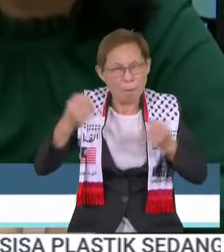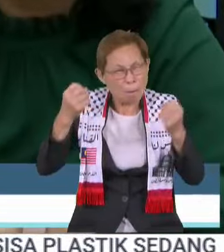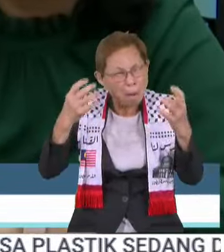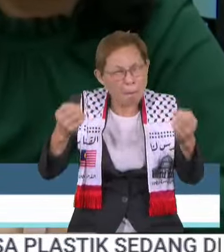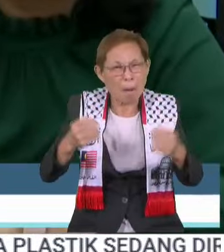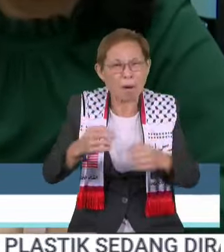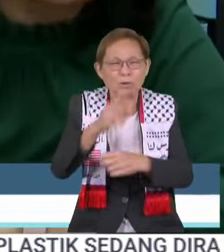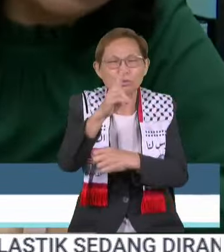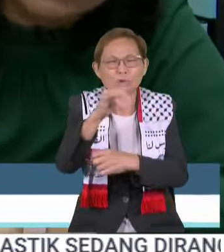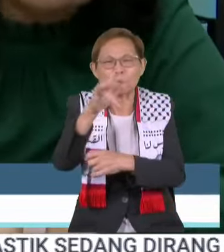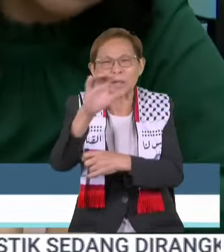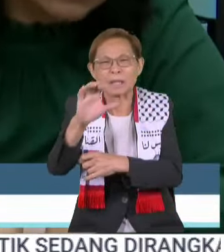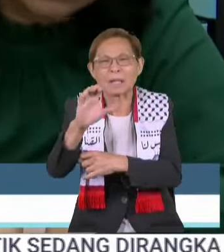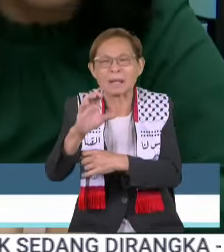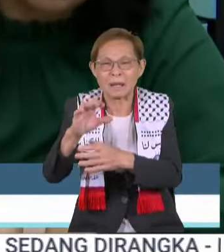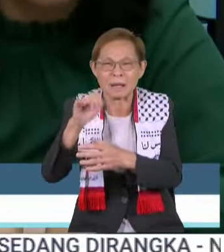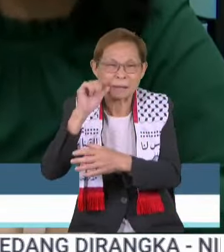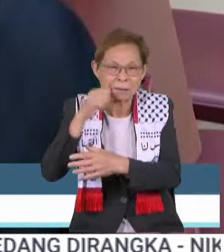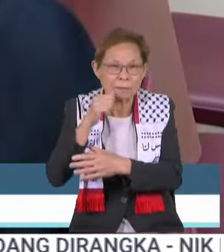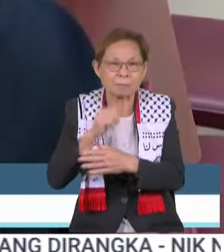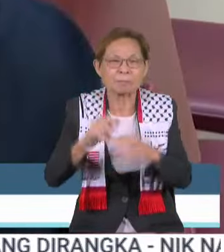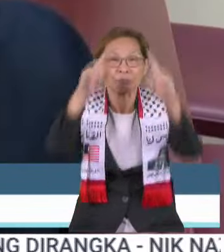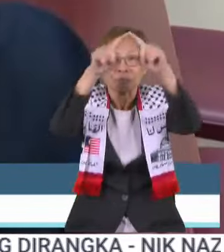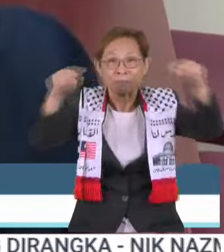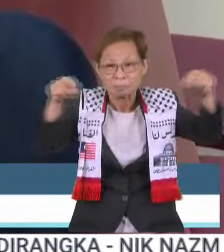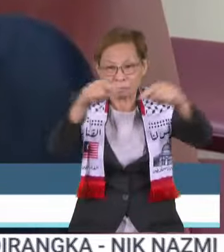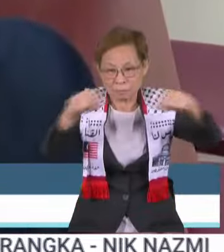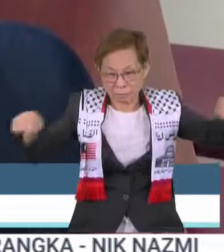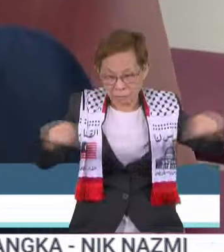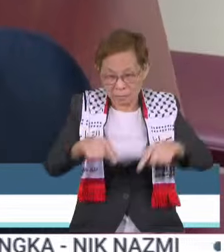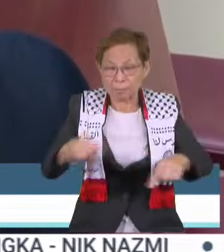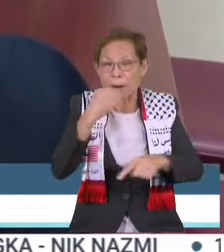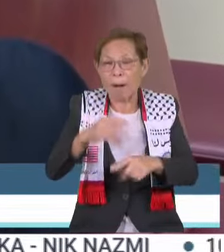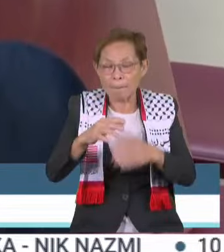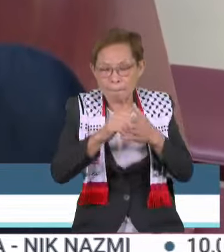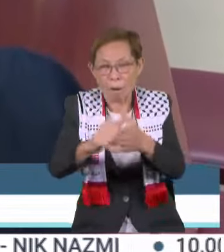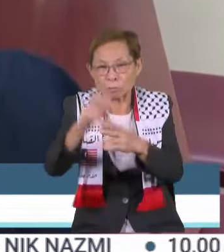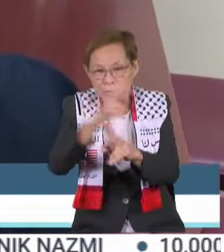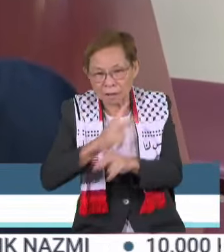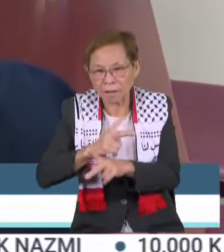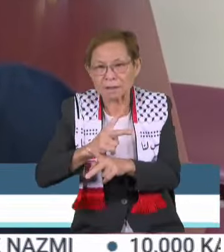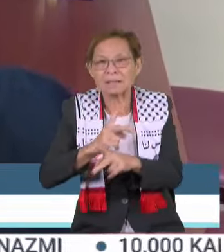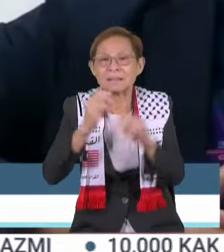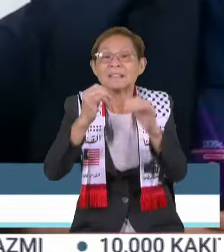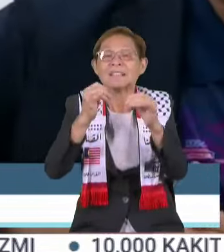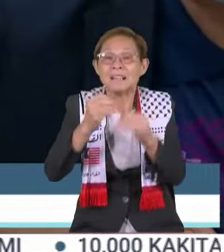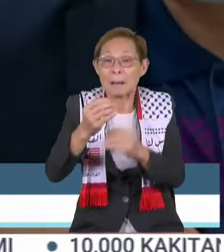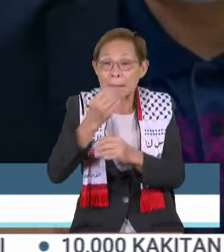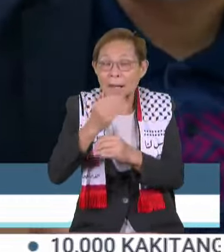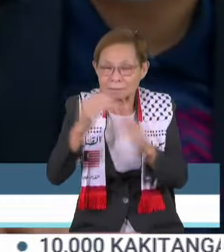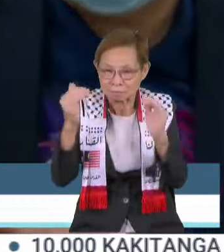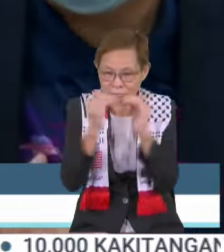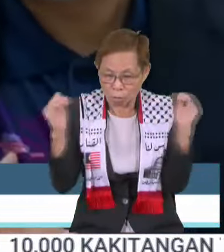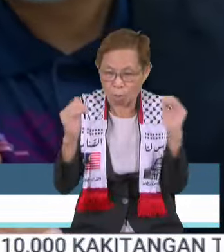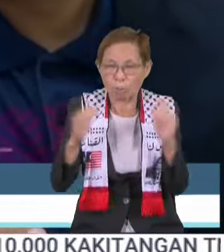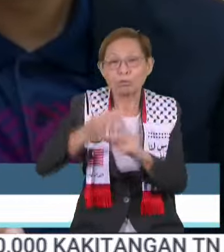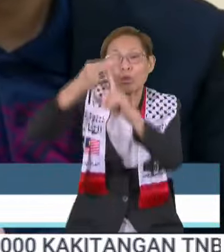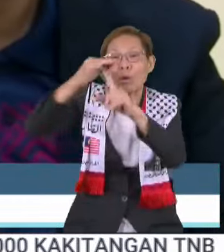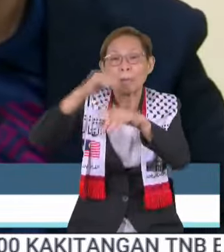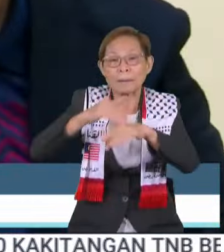Pesakit digalak menggunakan piramid makanan sebagai panduan untuk penjagaan diet seimbang, terutama pada musim